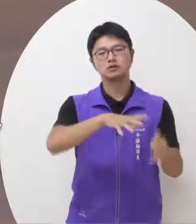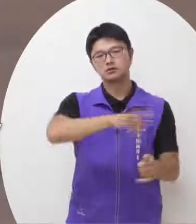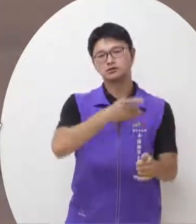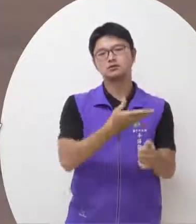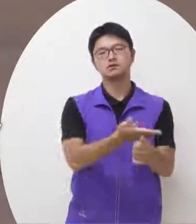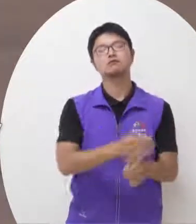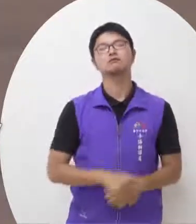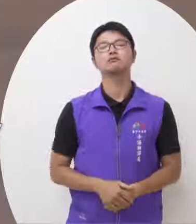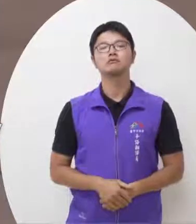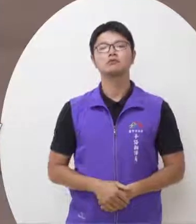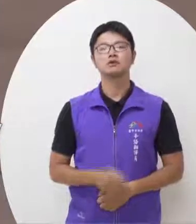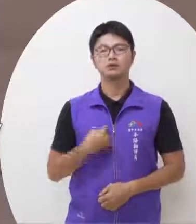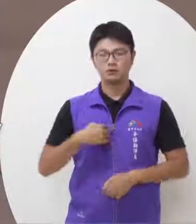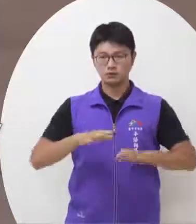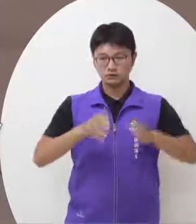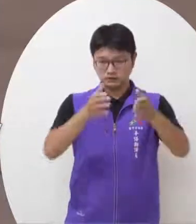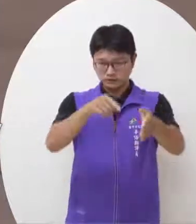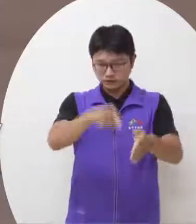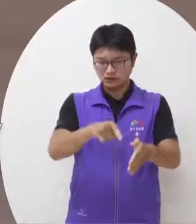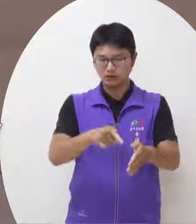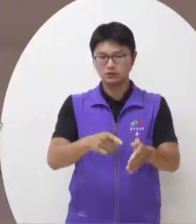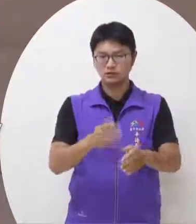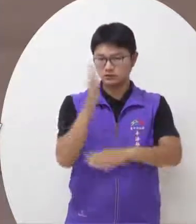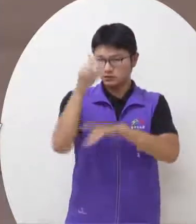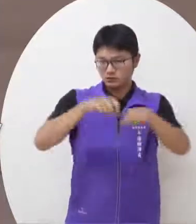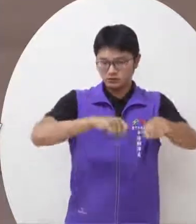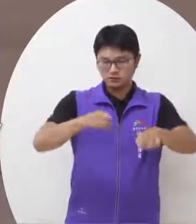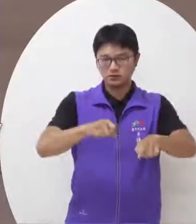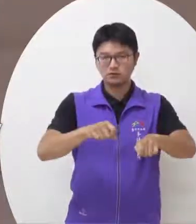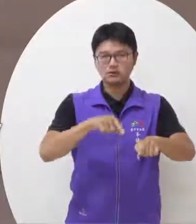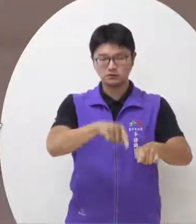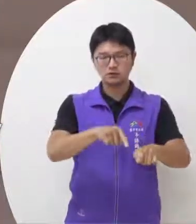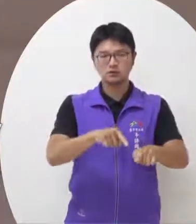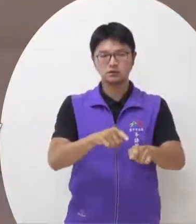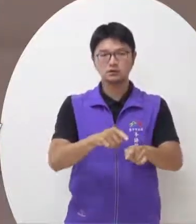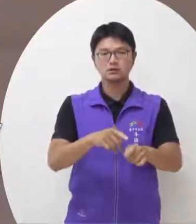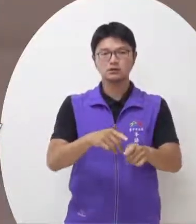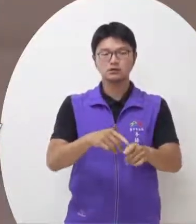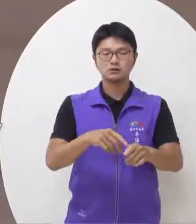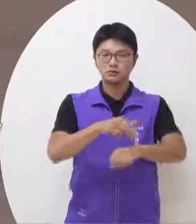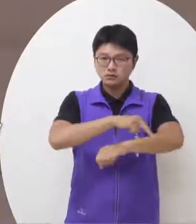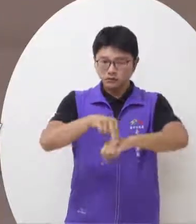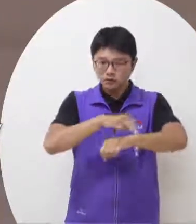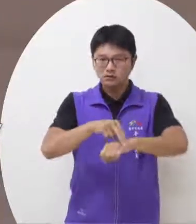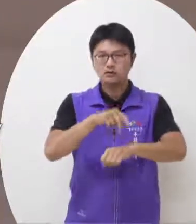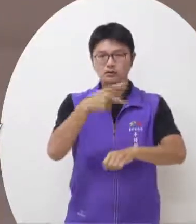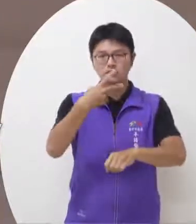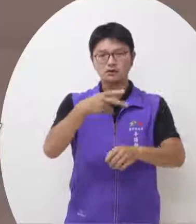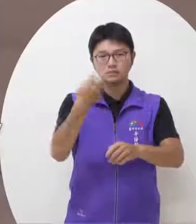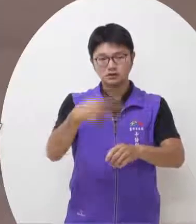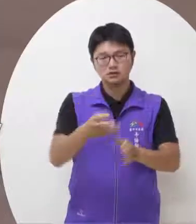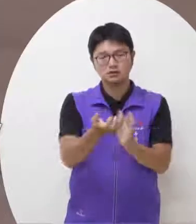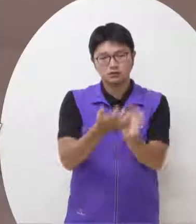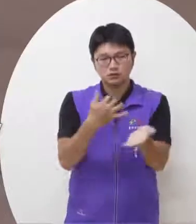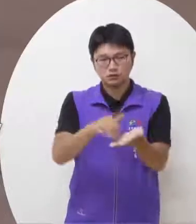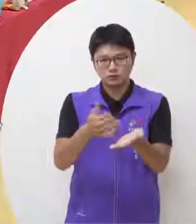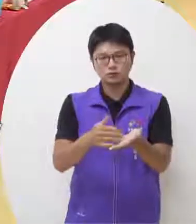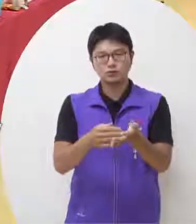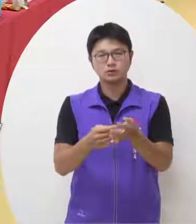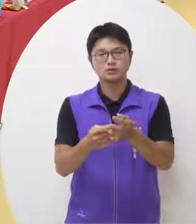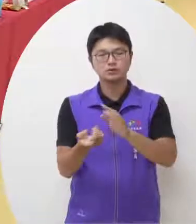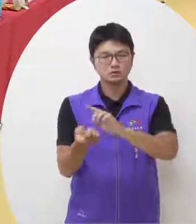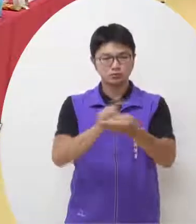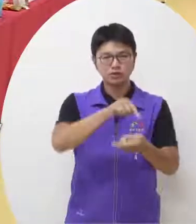亲自跟大家做个这项重大政策的这个制定以及预算调整的情形，谢谢大家，谢